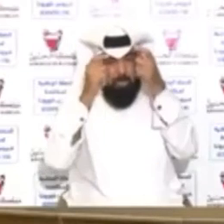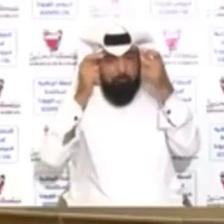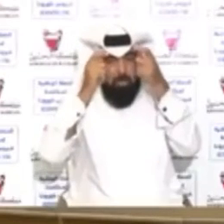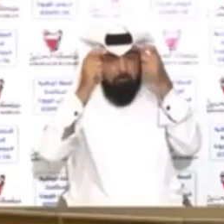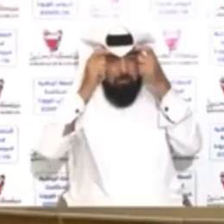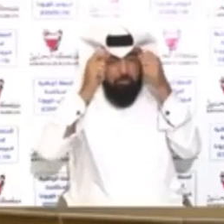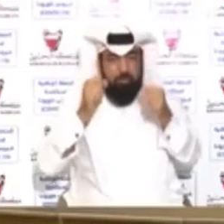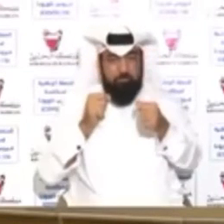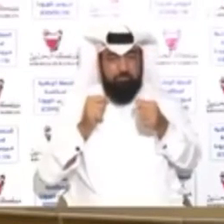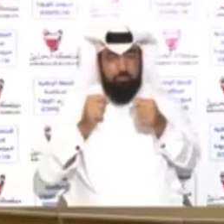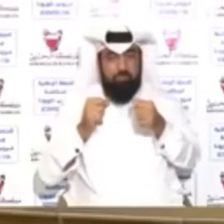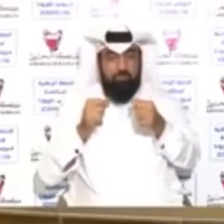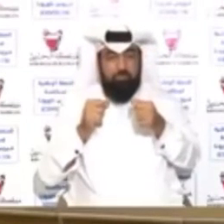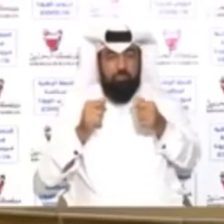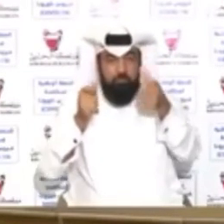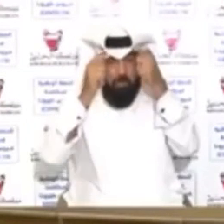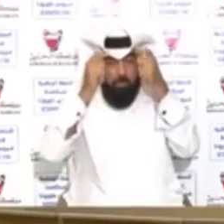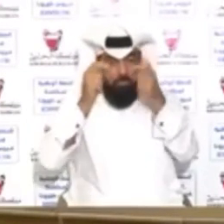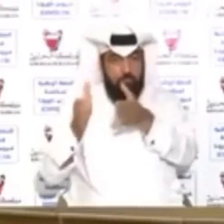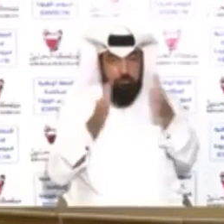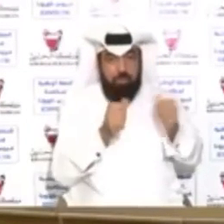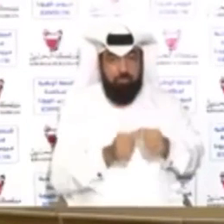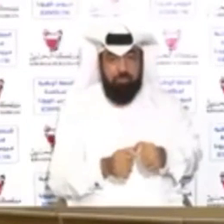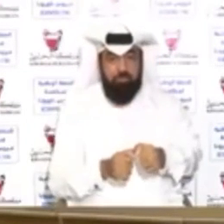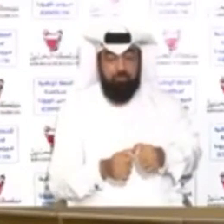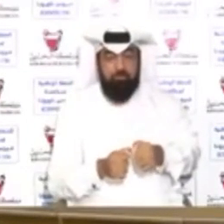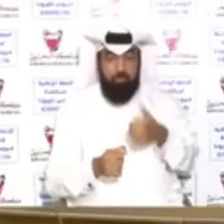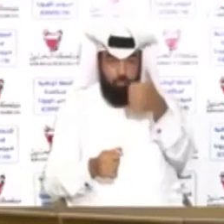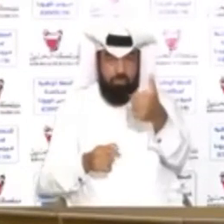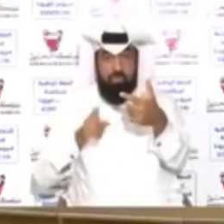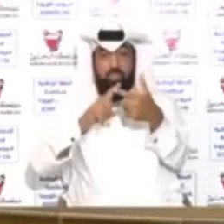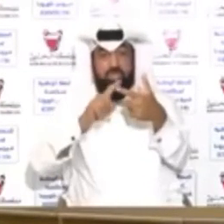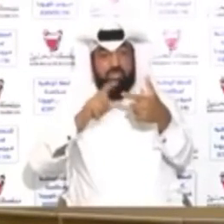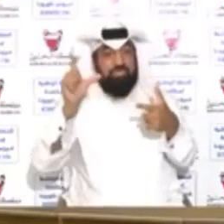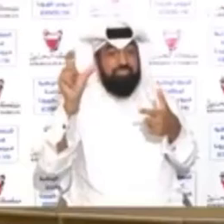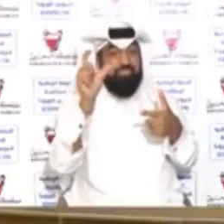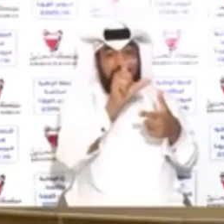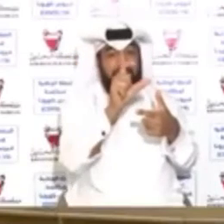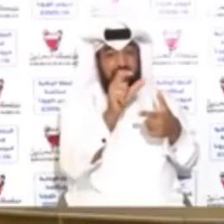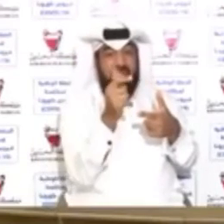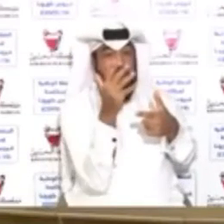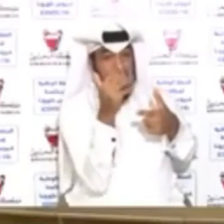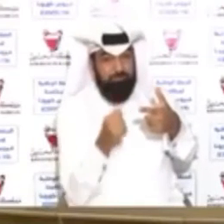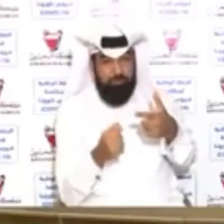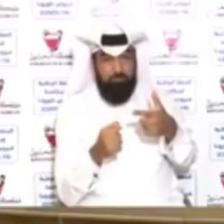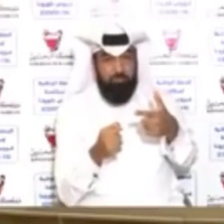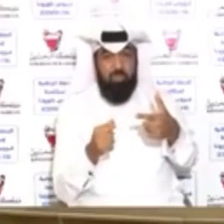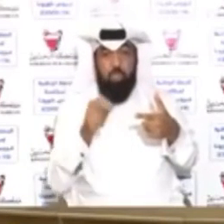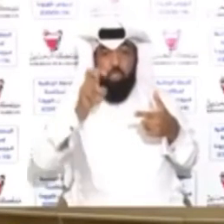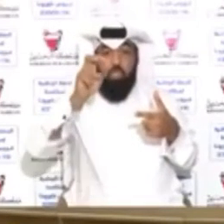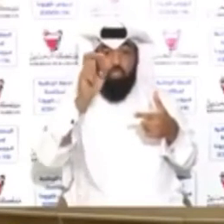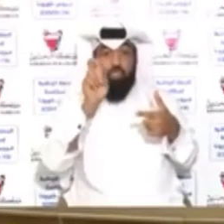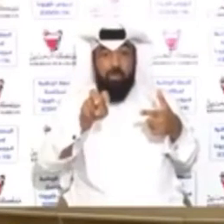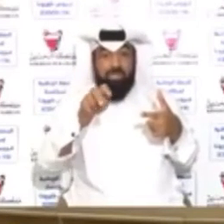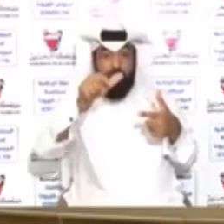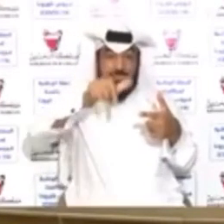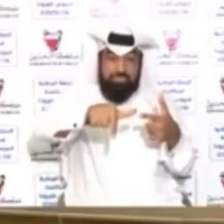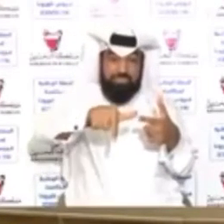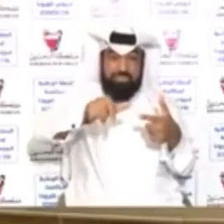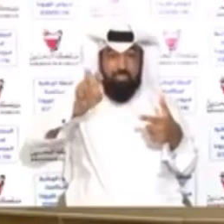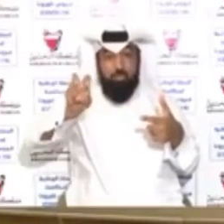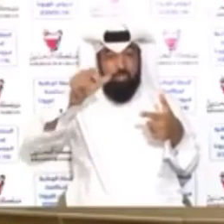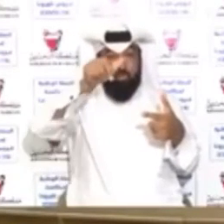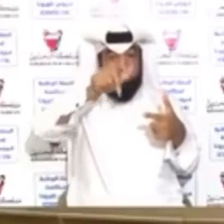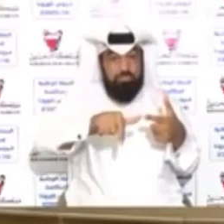لغير البحرينيين. في 14 مايو تم تسجيل 68 بحريني و358